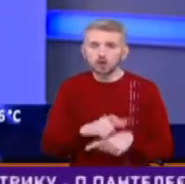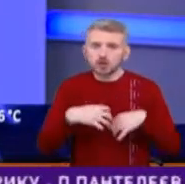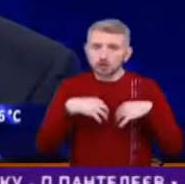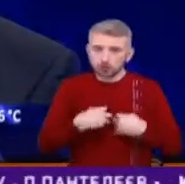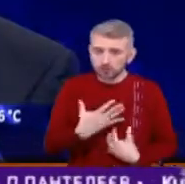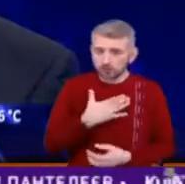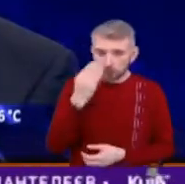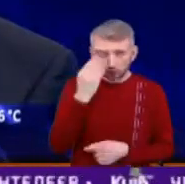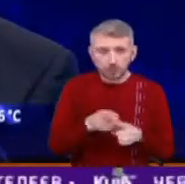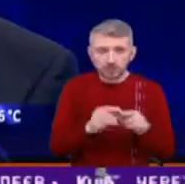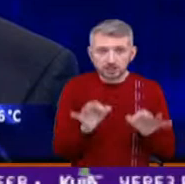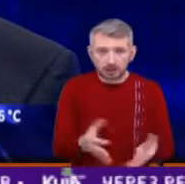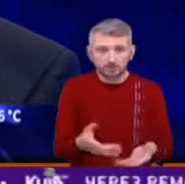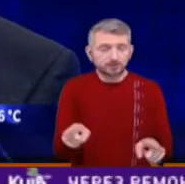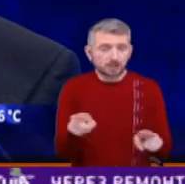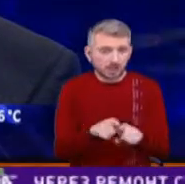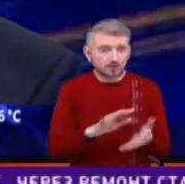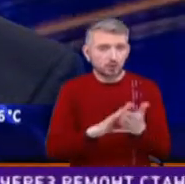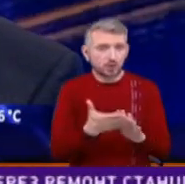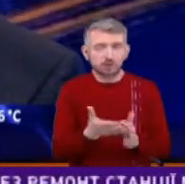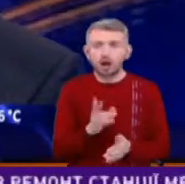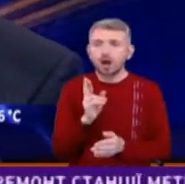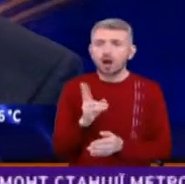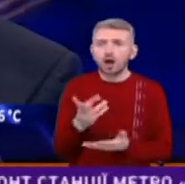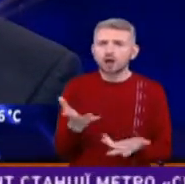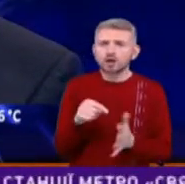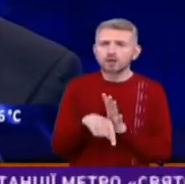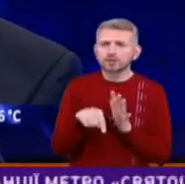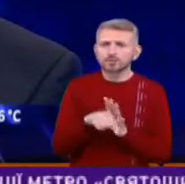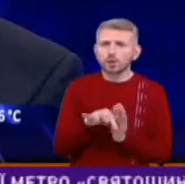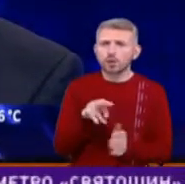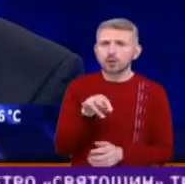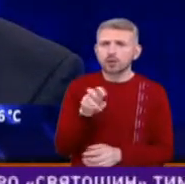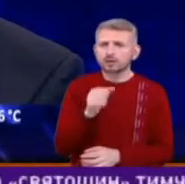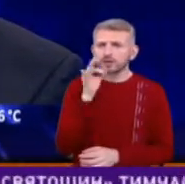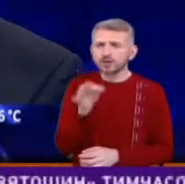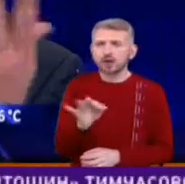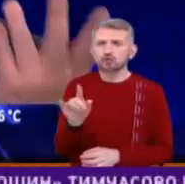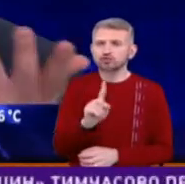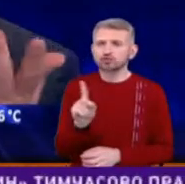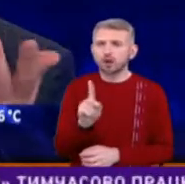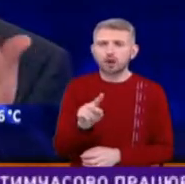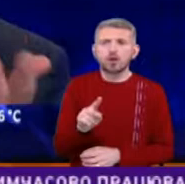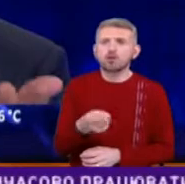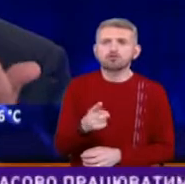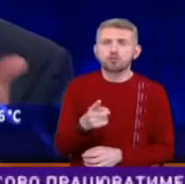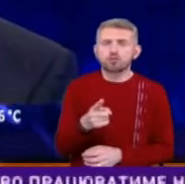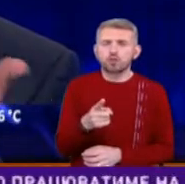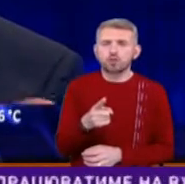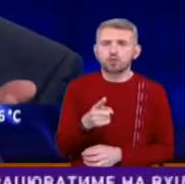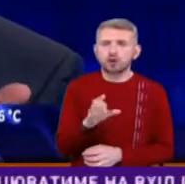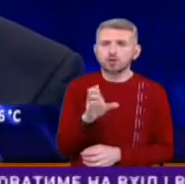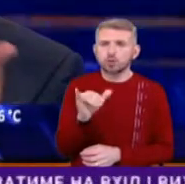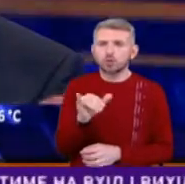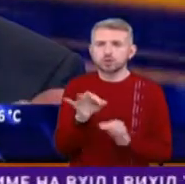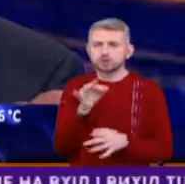на мені. Ну, це є так. От така вона ситуація. А як сентенція, але... Олени, про, пані Олени, про те, що чому про охоронці нічого